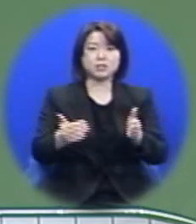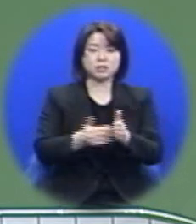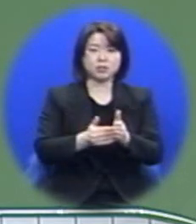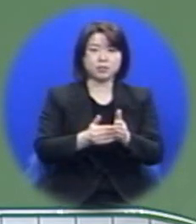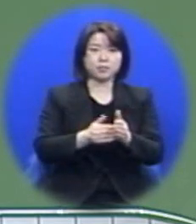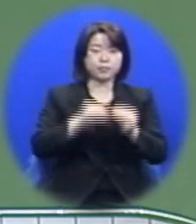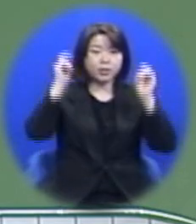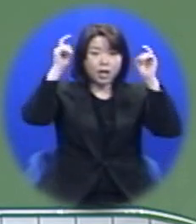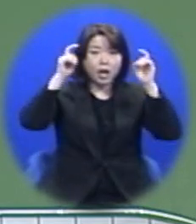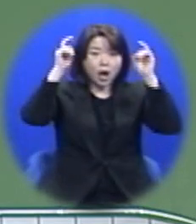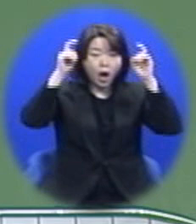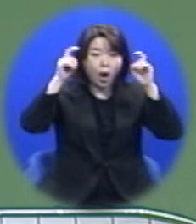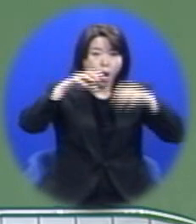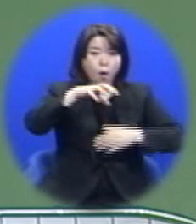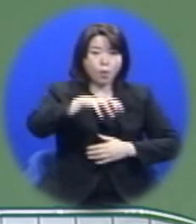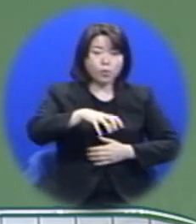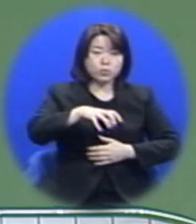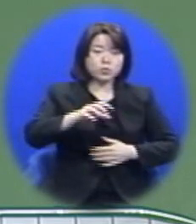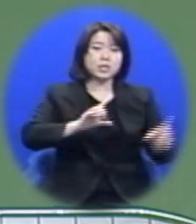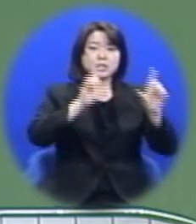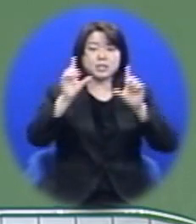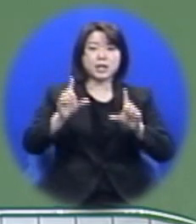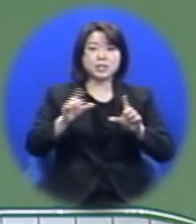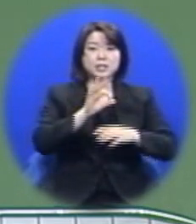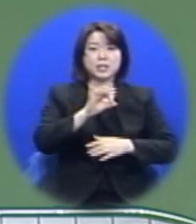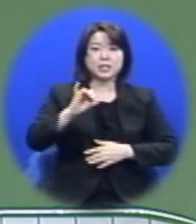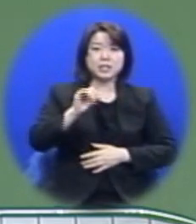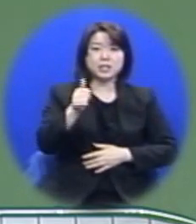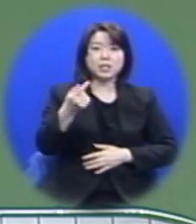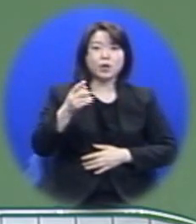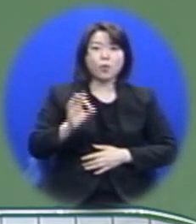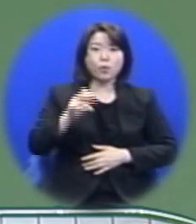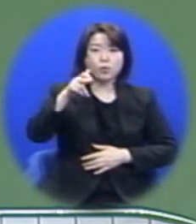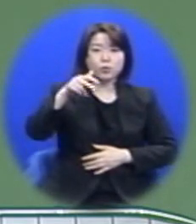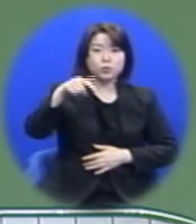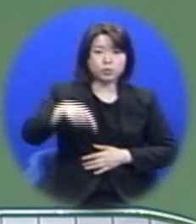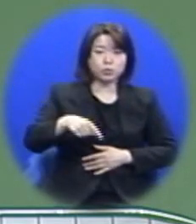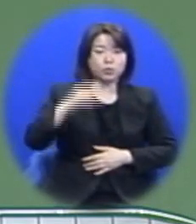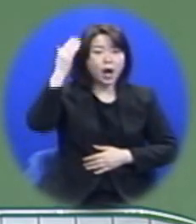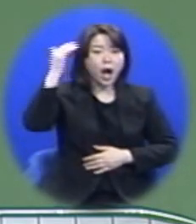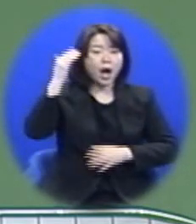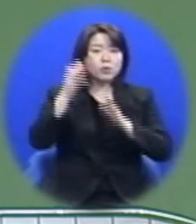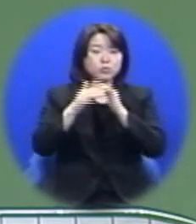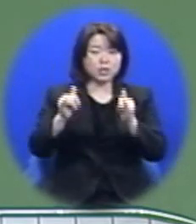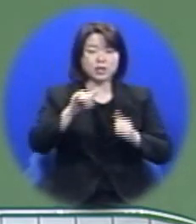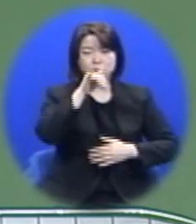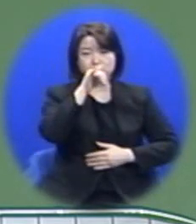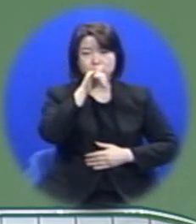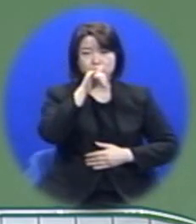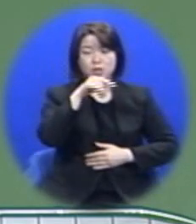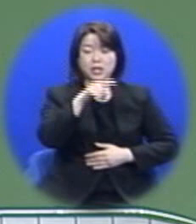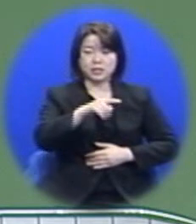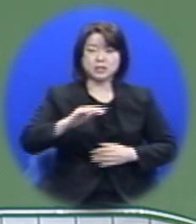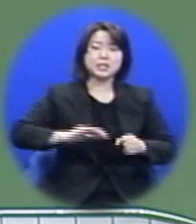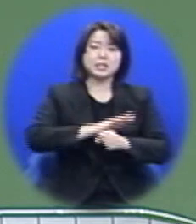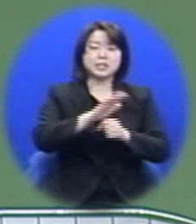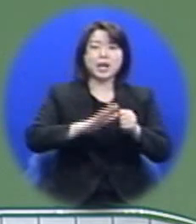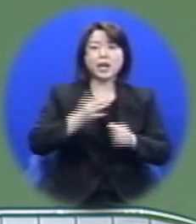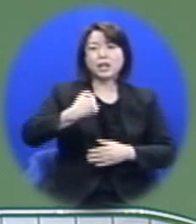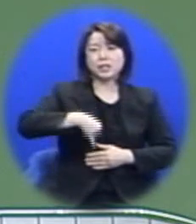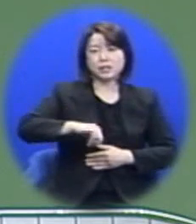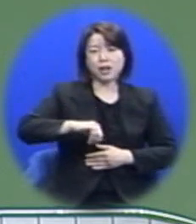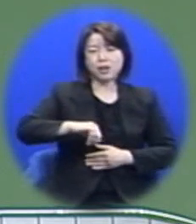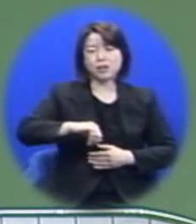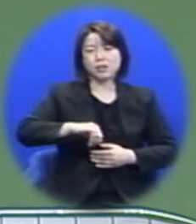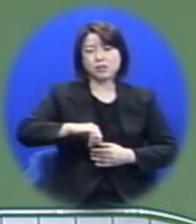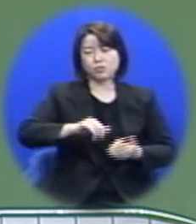호주에 이홍규라고 하는 분이 있습니다. 교민이죠. 그분은 사랑하는 딸을 잃었습니다. 너무